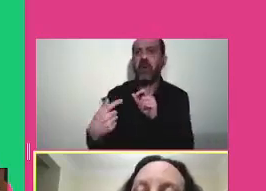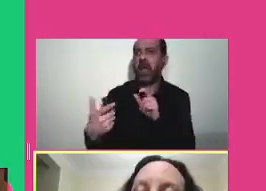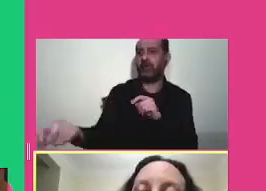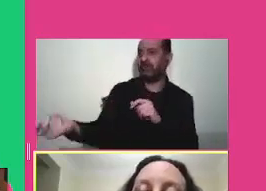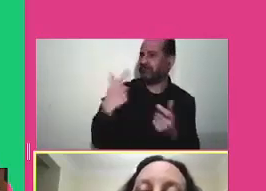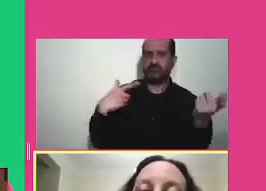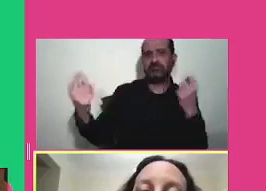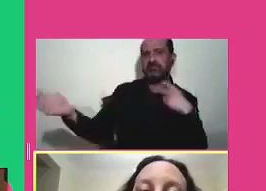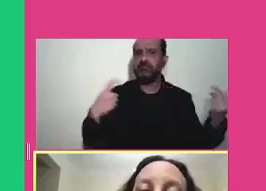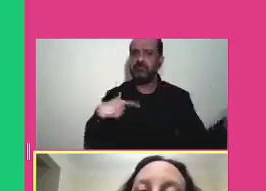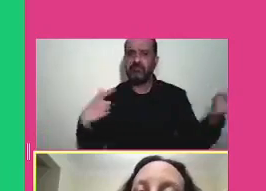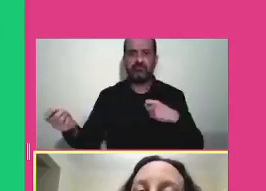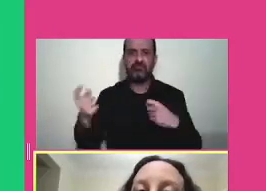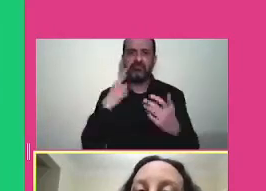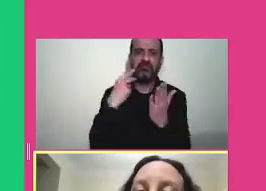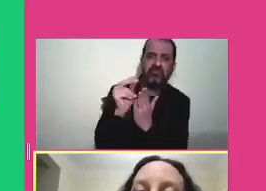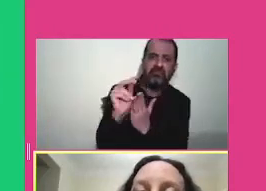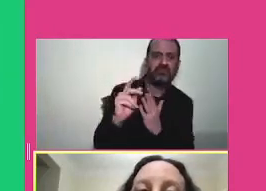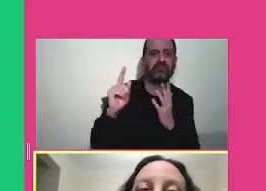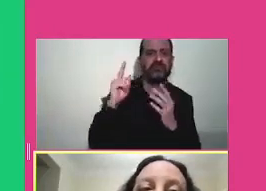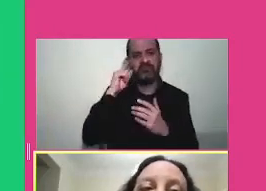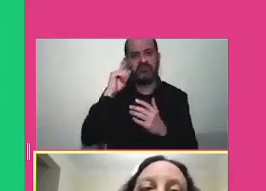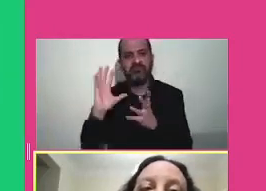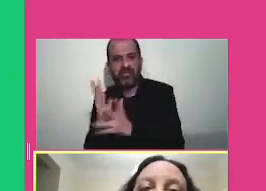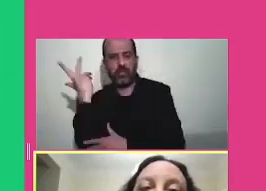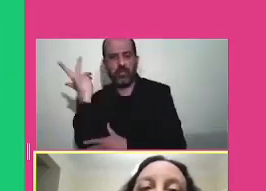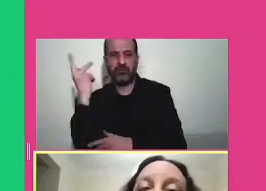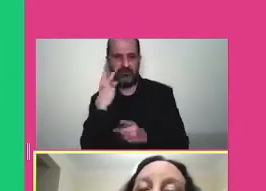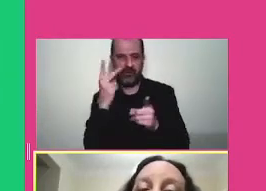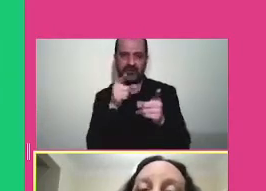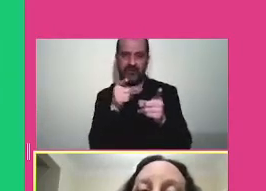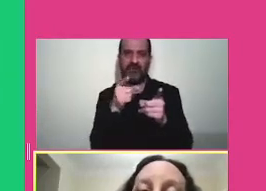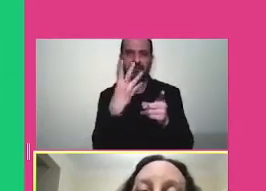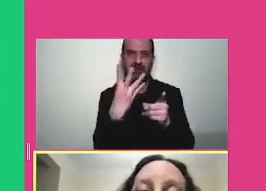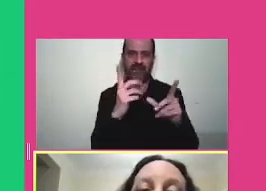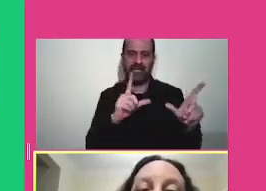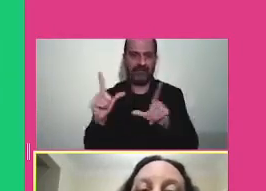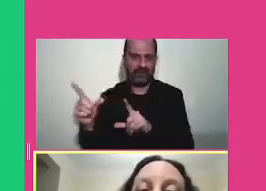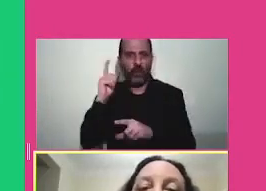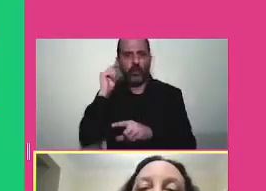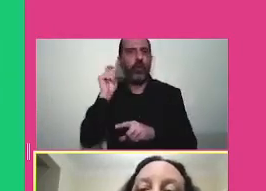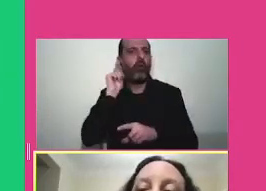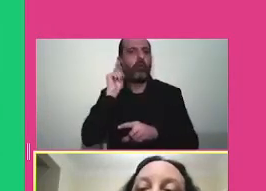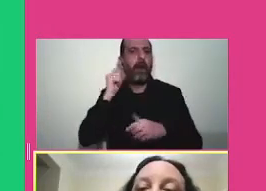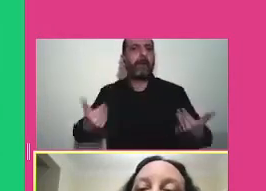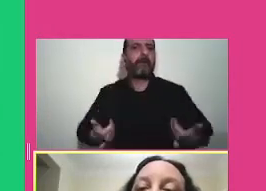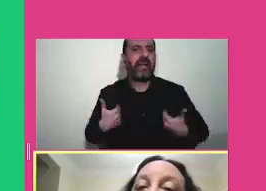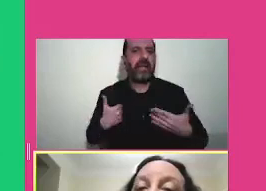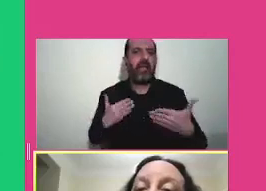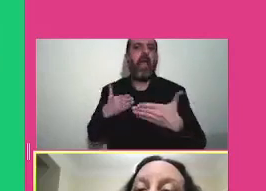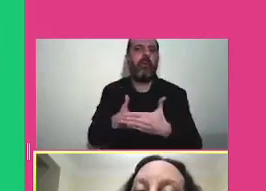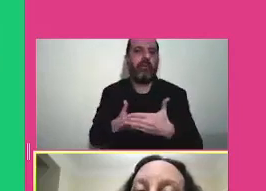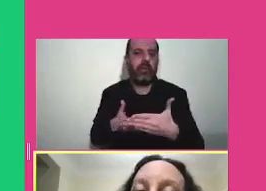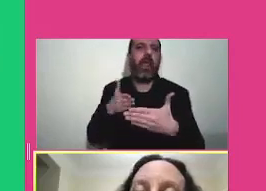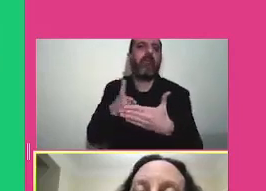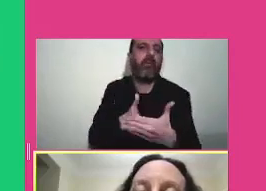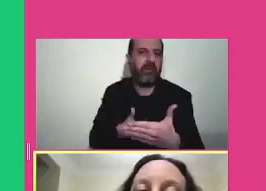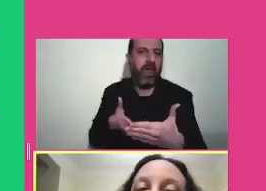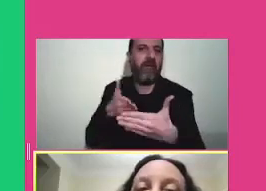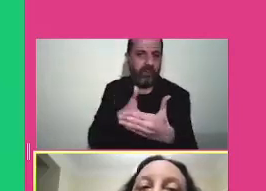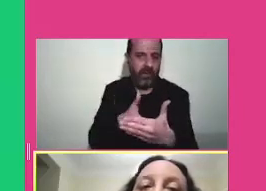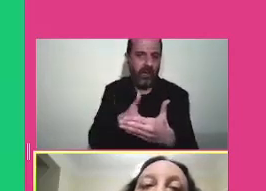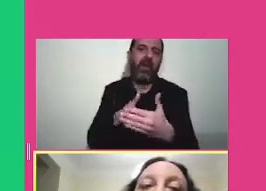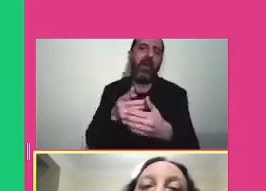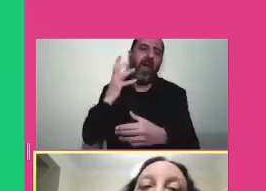τέλει 4 παιχνίδια από αυτά. Το παιχνίδι με τεμποδίων που έχει να κάνει περισσότερο με την προσβασιμότητα